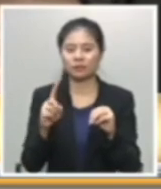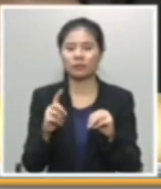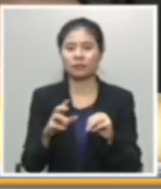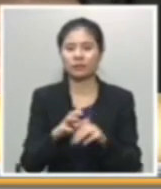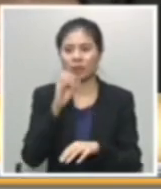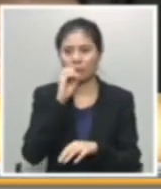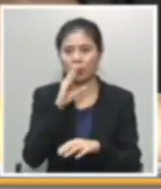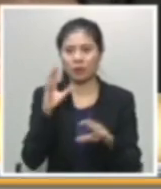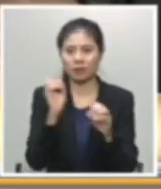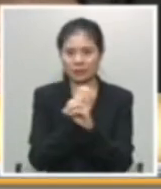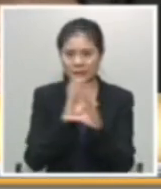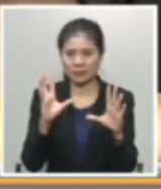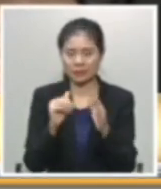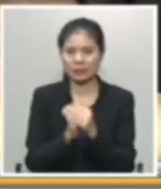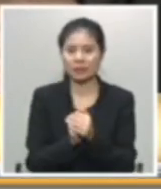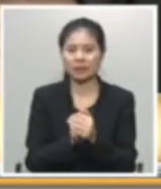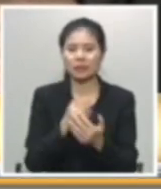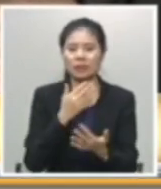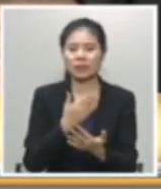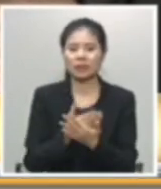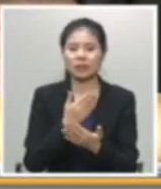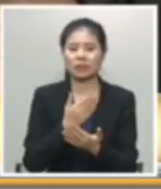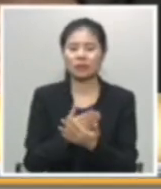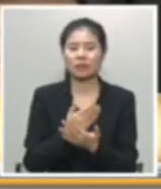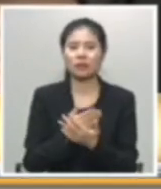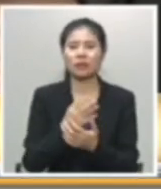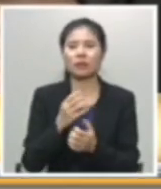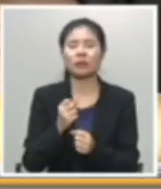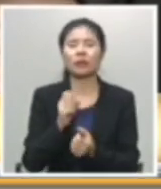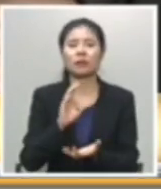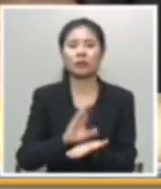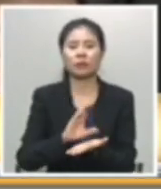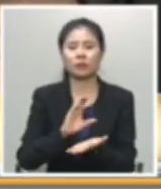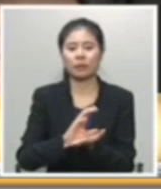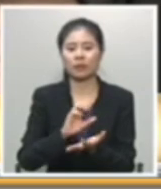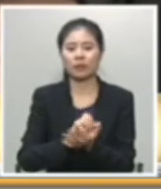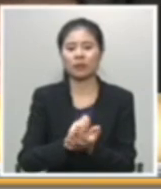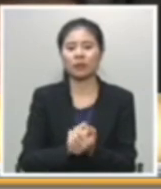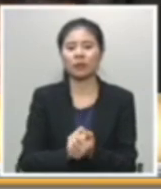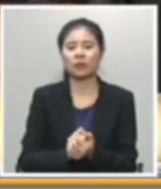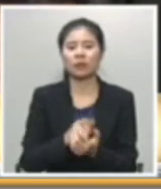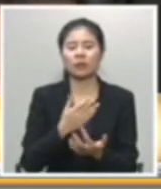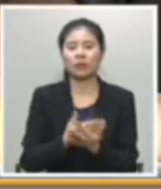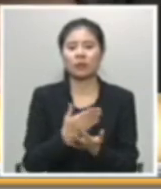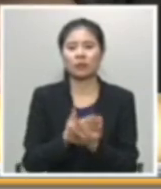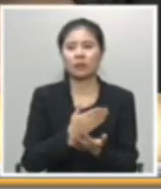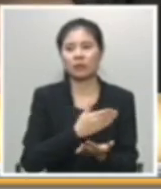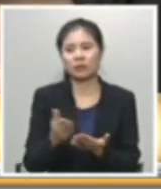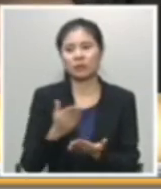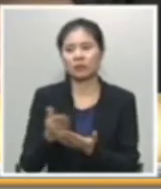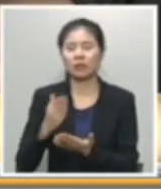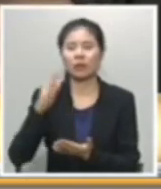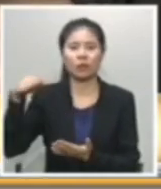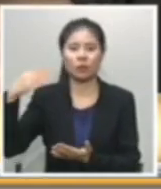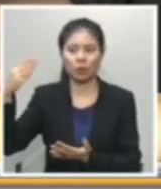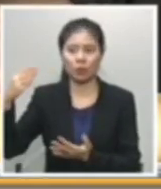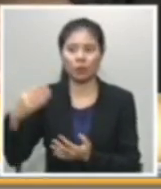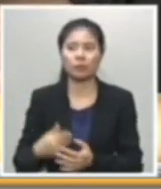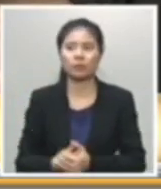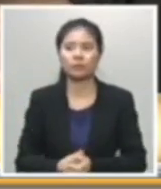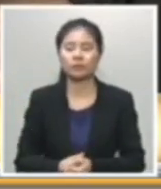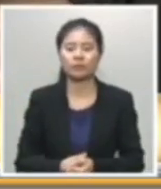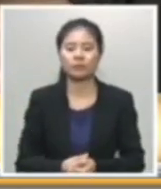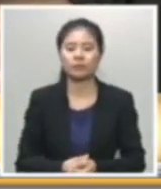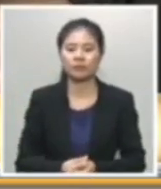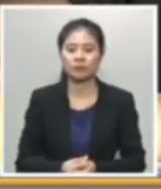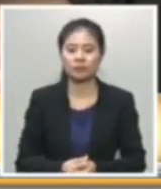ครับว่าพรบ.งบประมาณรายจ่ายประจำปีถ้าออกไม่ทันก็ให้ใช้งบประมาณรายจ่ายไปก่อนนะครับเพราะฉะนั้น